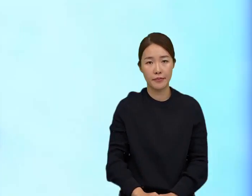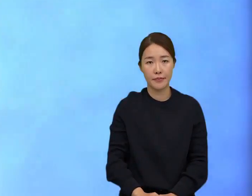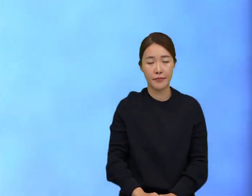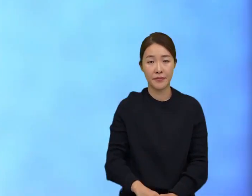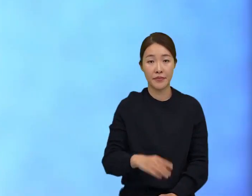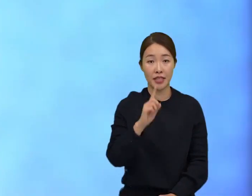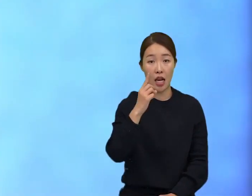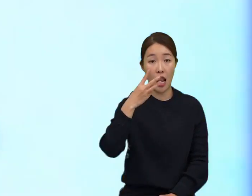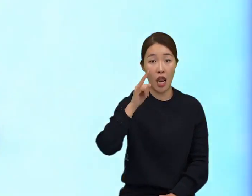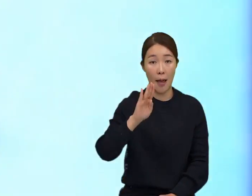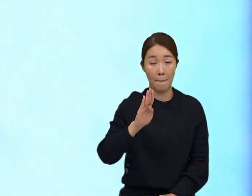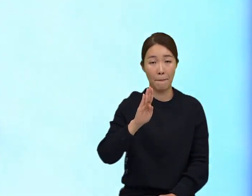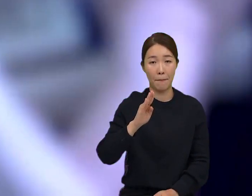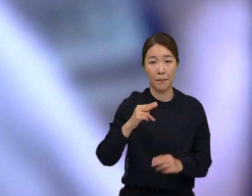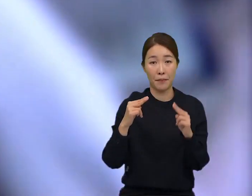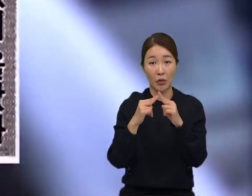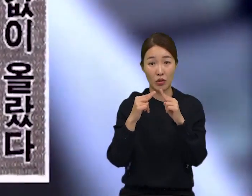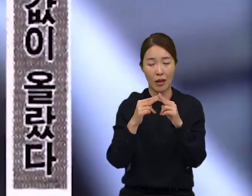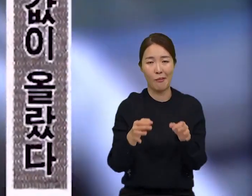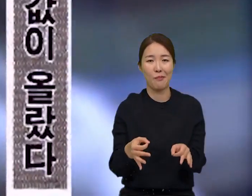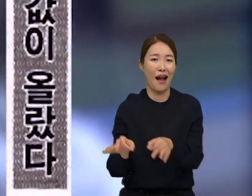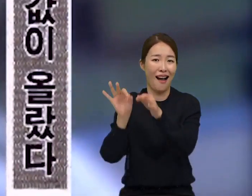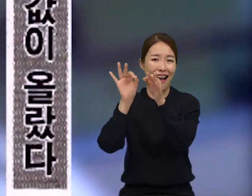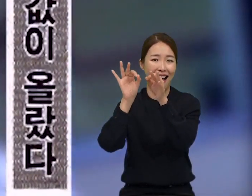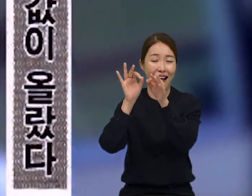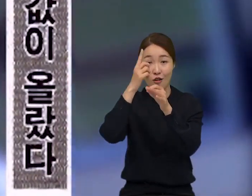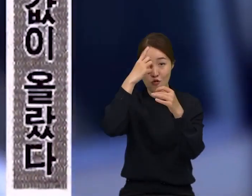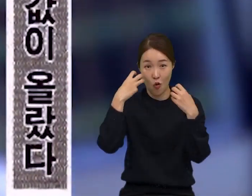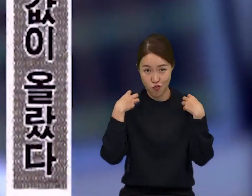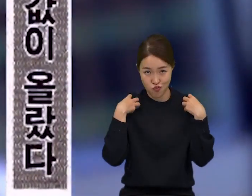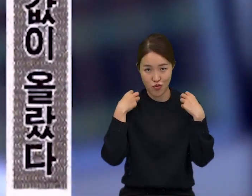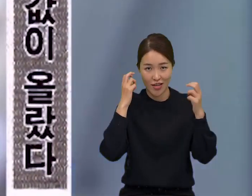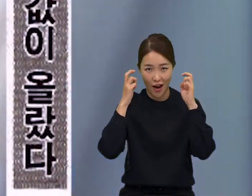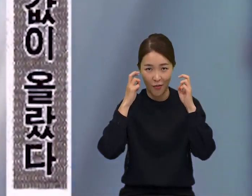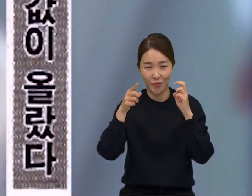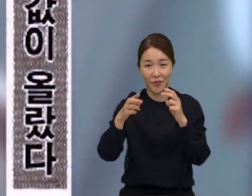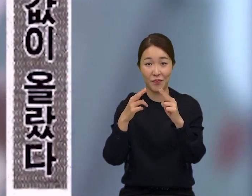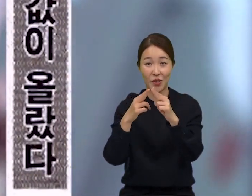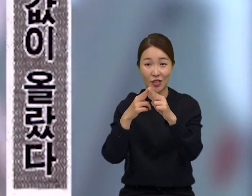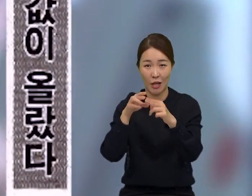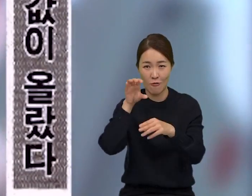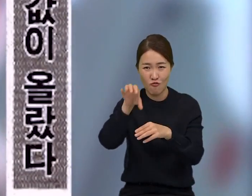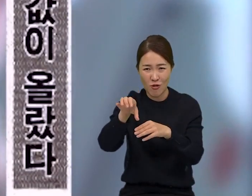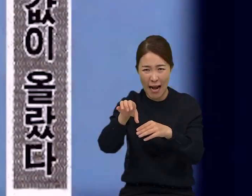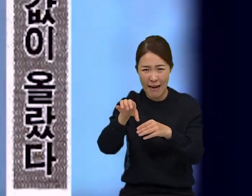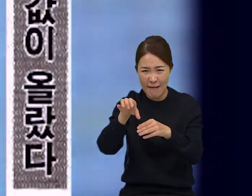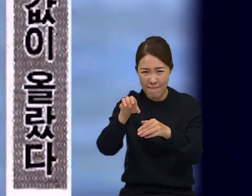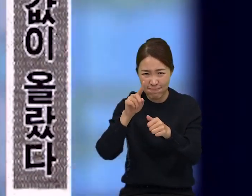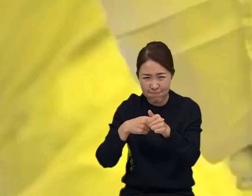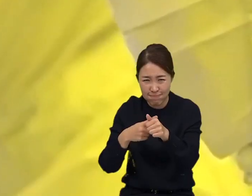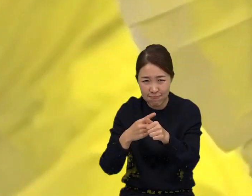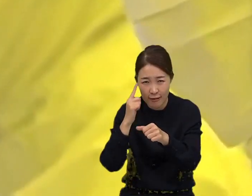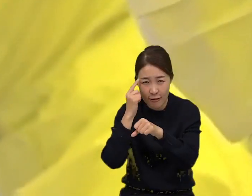D램 반도체 가격이 오른 것, 정부도 기업의 반도체 투자에 자극받아 연구비를 지원하기